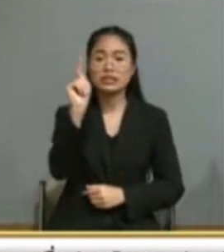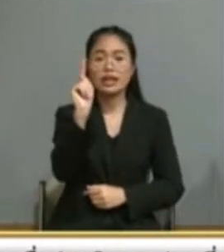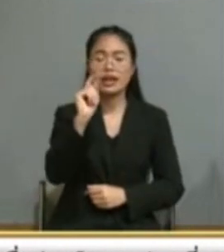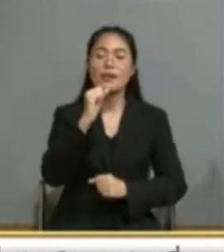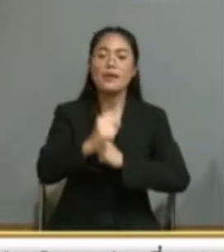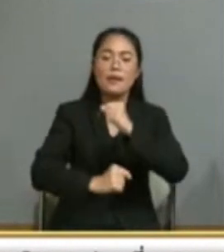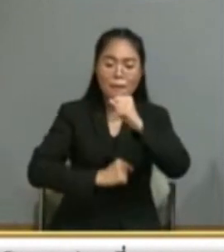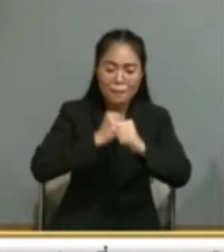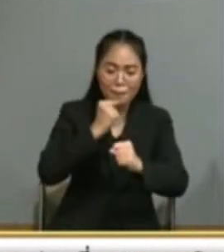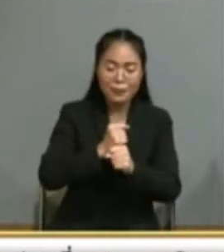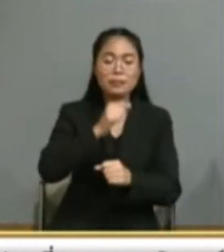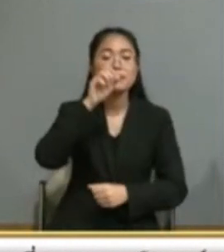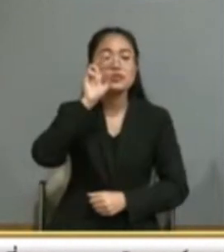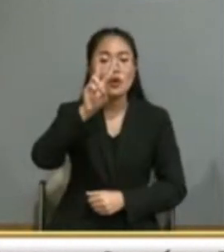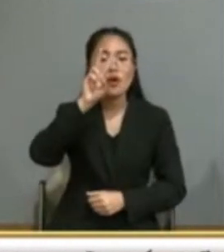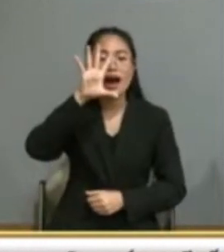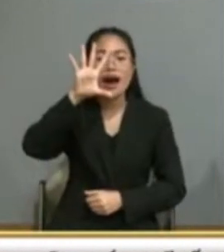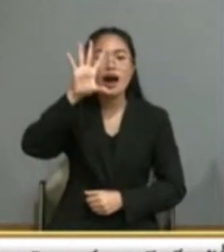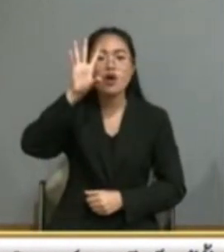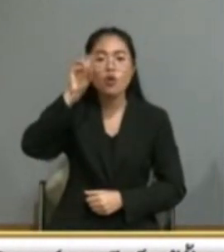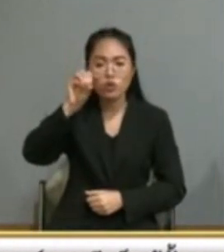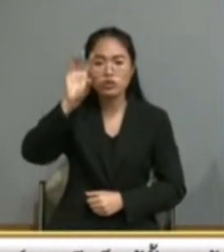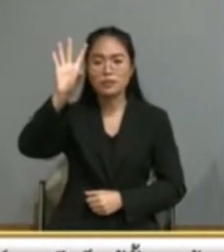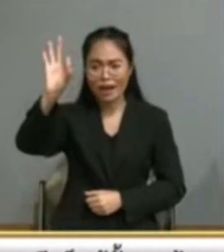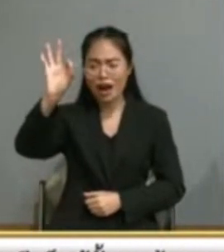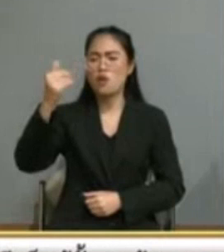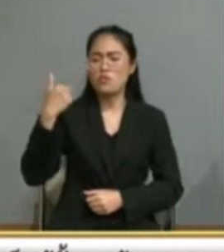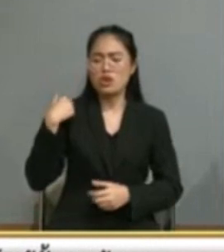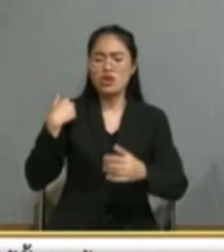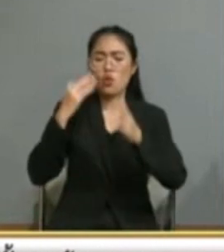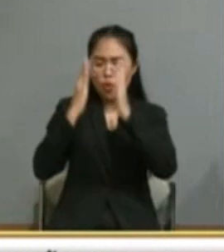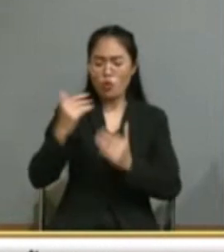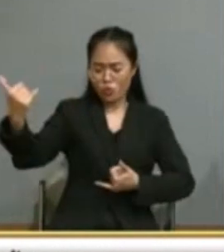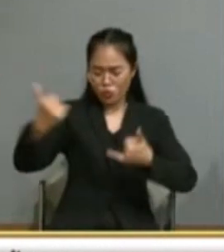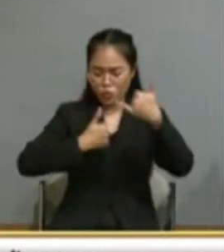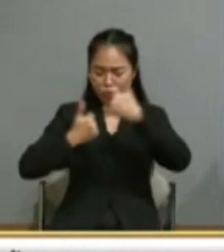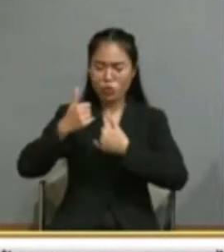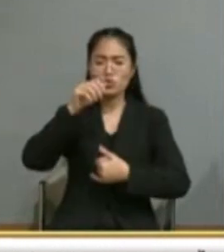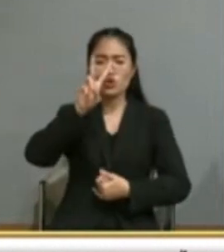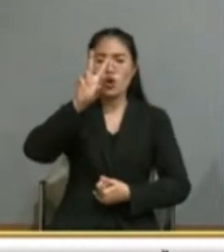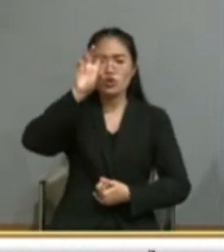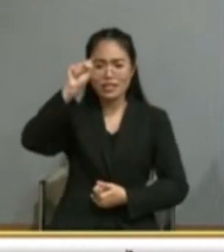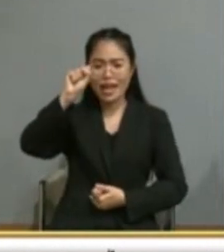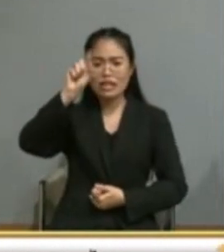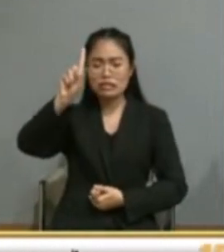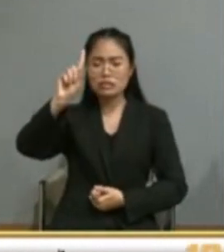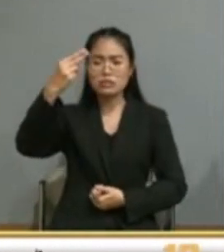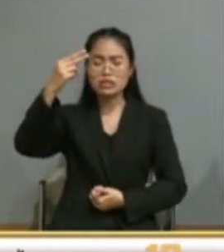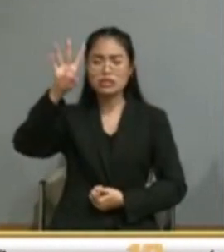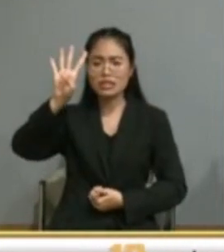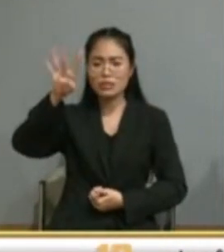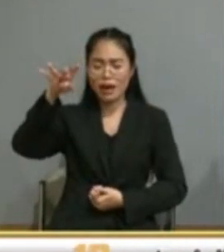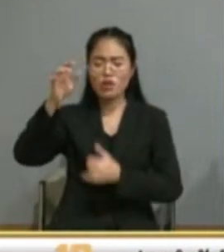ว่าในปี 2,569 จะมีผู้โดยสารจำนวน 2,14,129 คนต่อปี